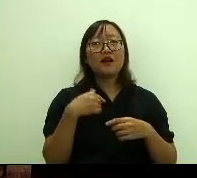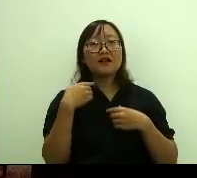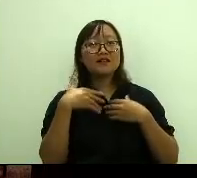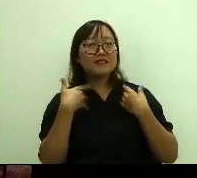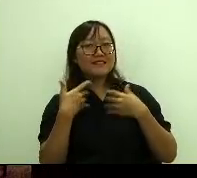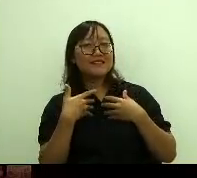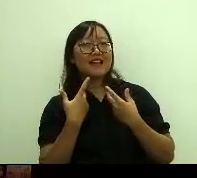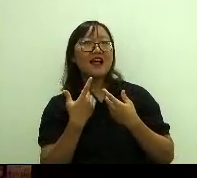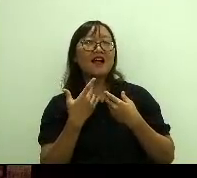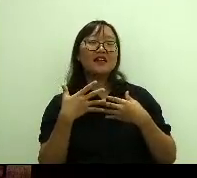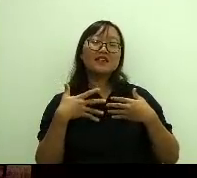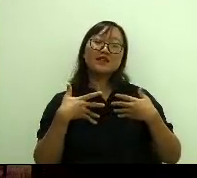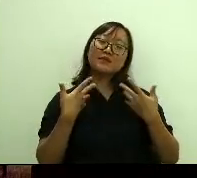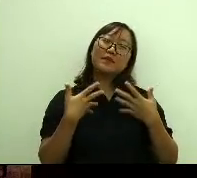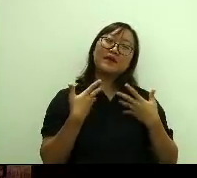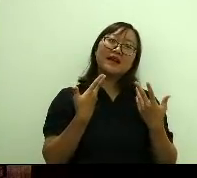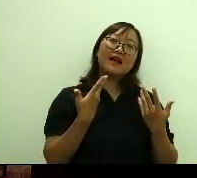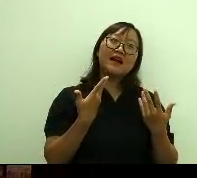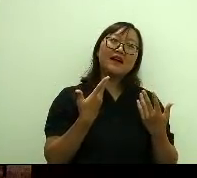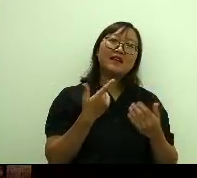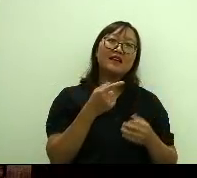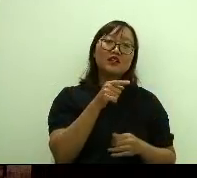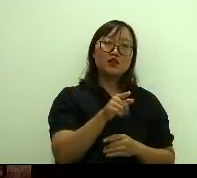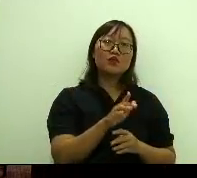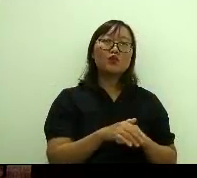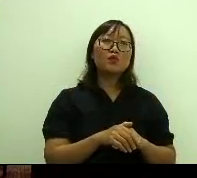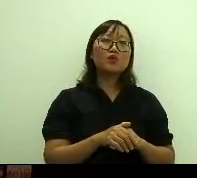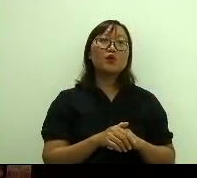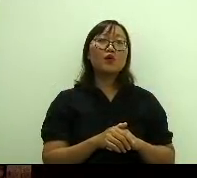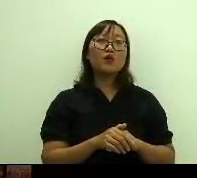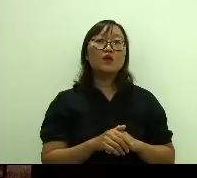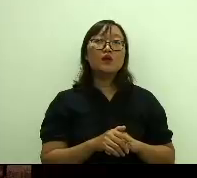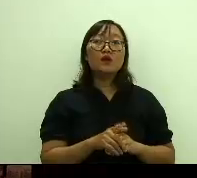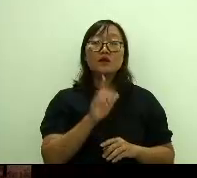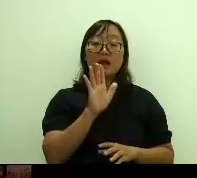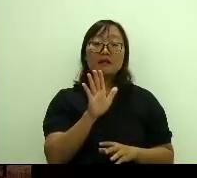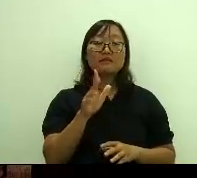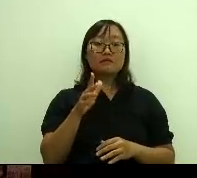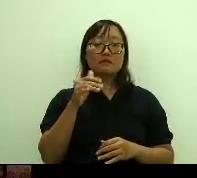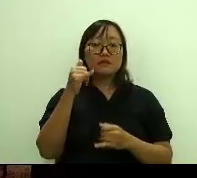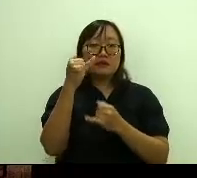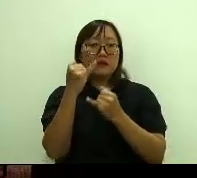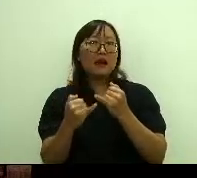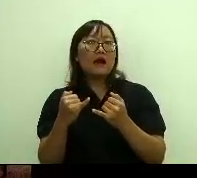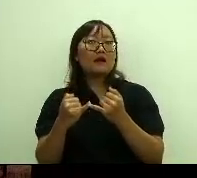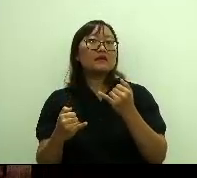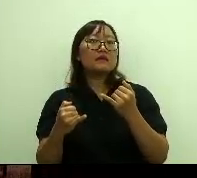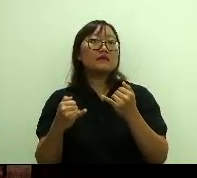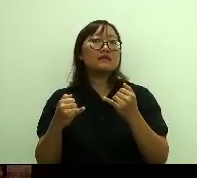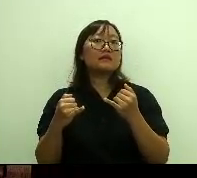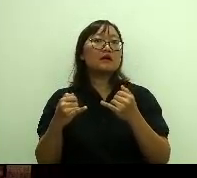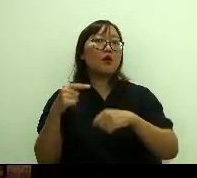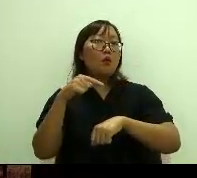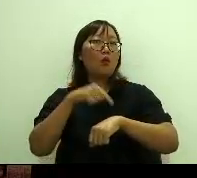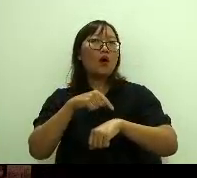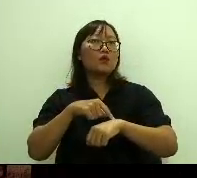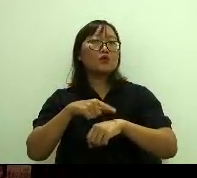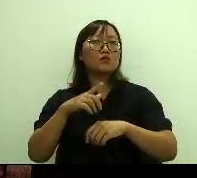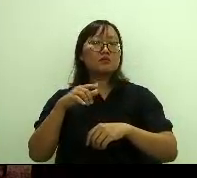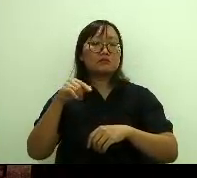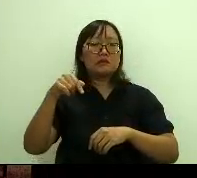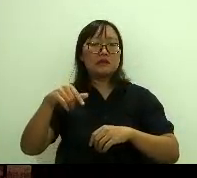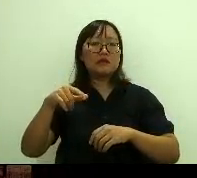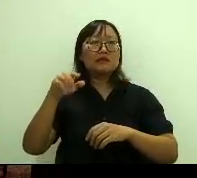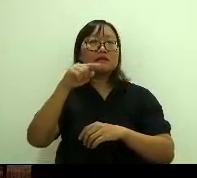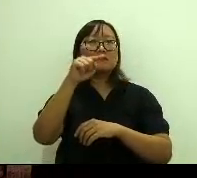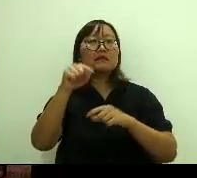mati. Dan pada penghakiman ini beberapa ikan di jaring akan diselamatkan, tetapi yang lain